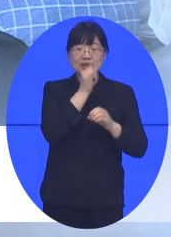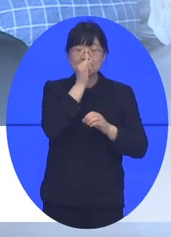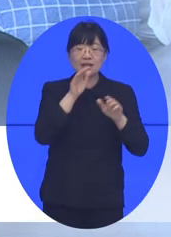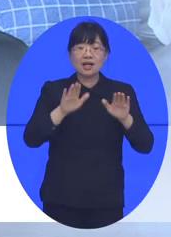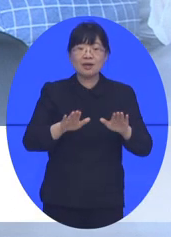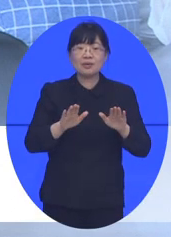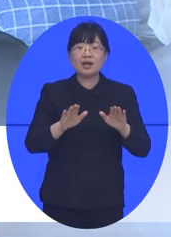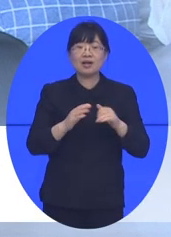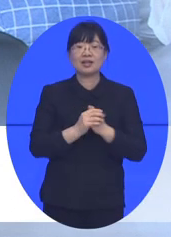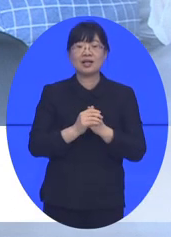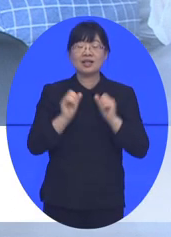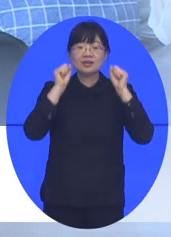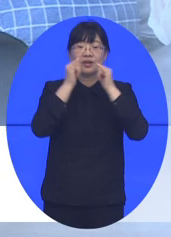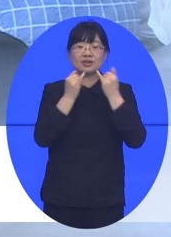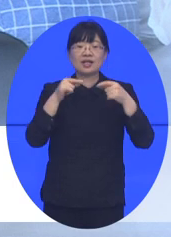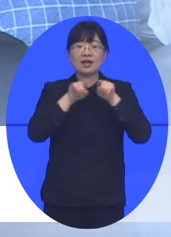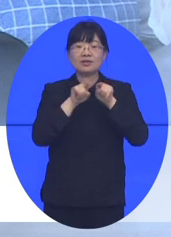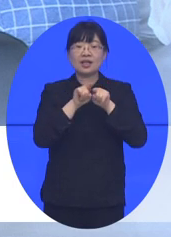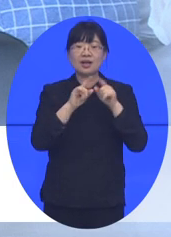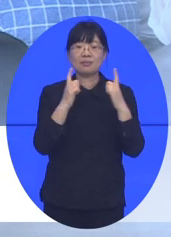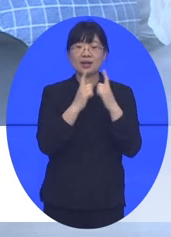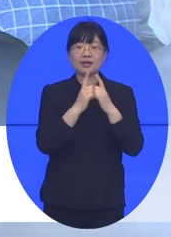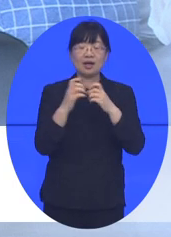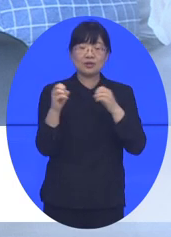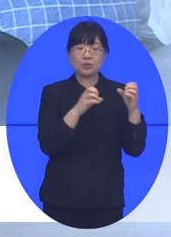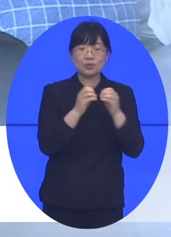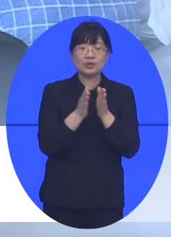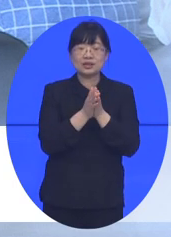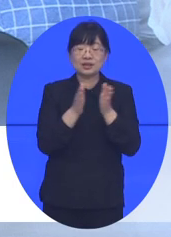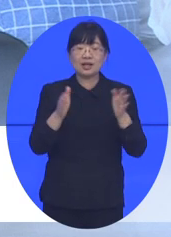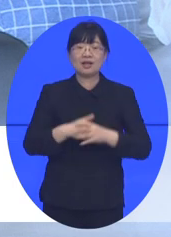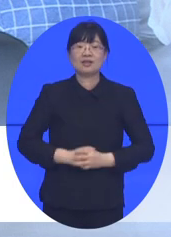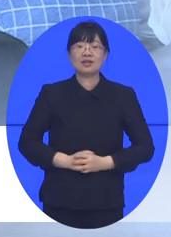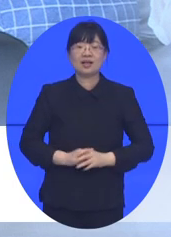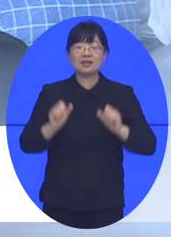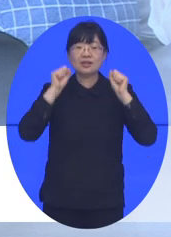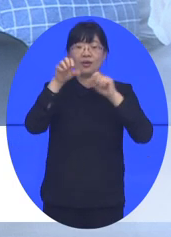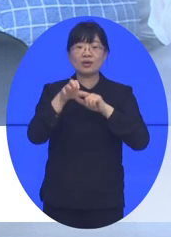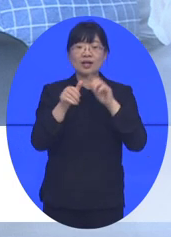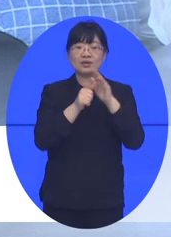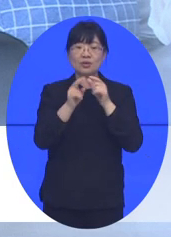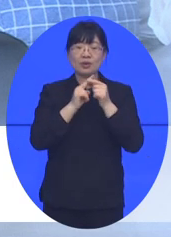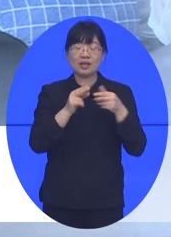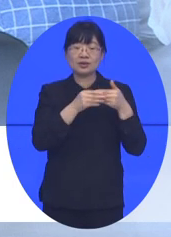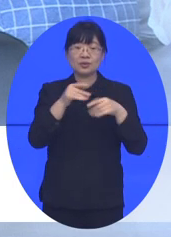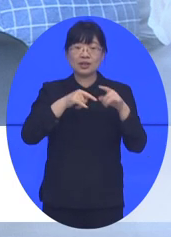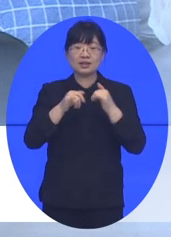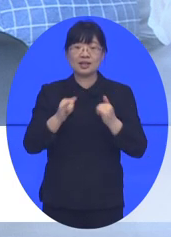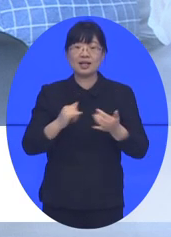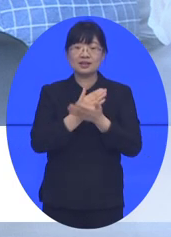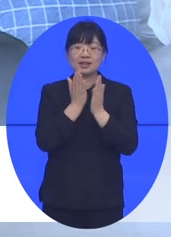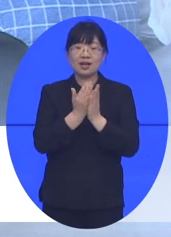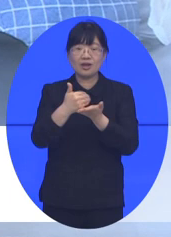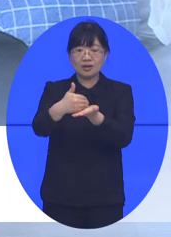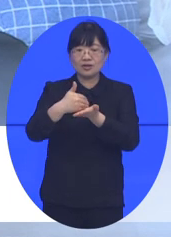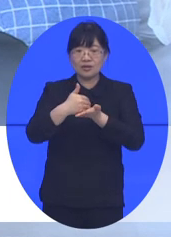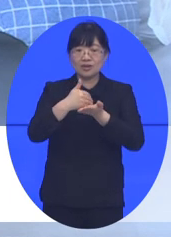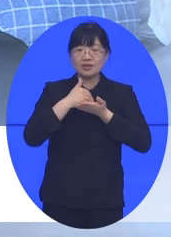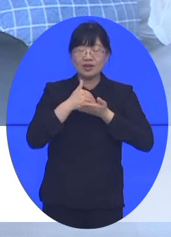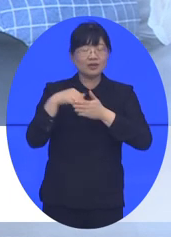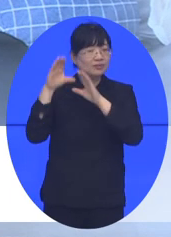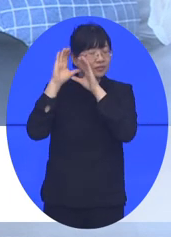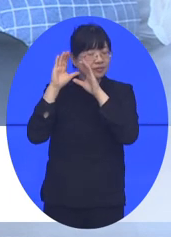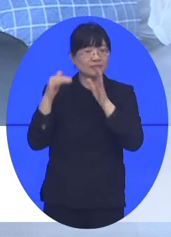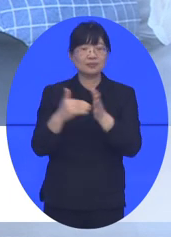있는데요. 이번에는 도내 체육인들과 맞선 토크를 진행했습니다. 체육 현장의 선수와 지도자들의 다양한